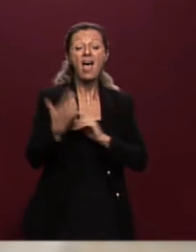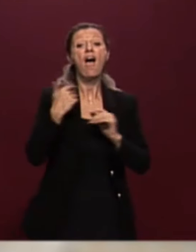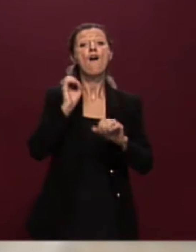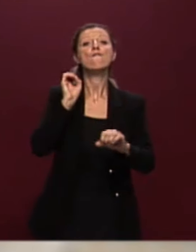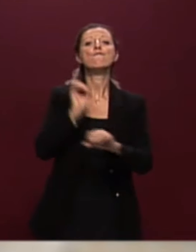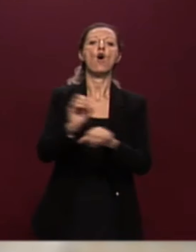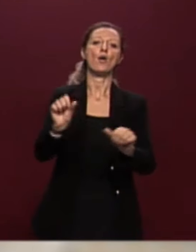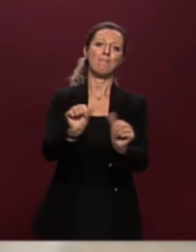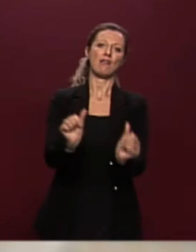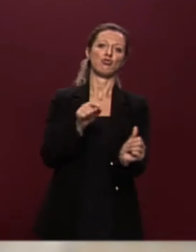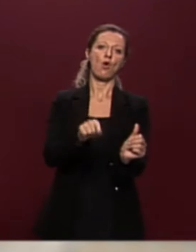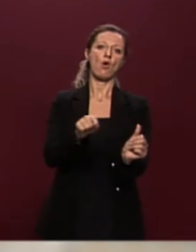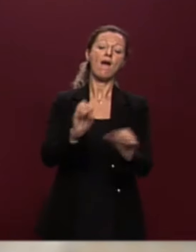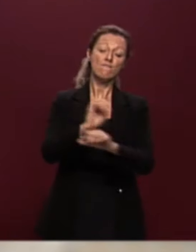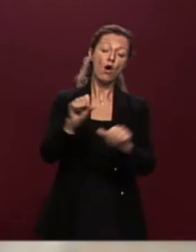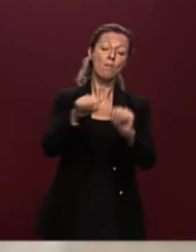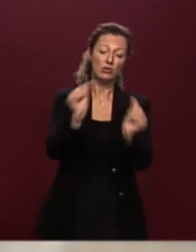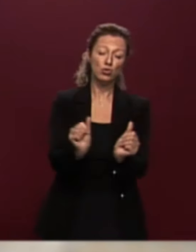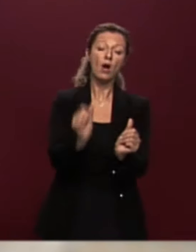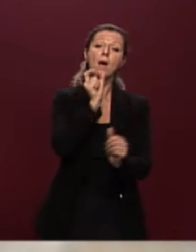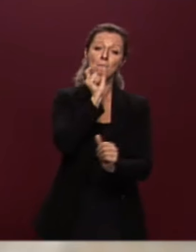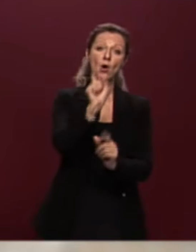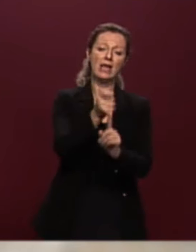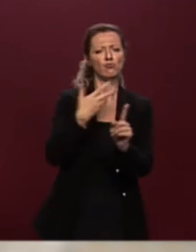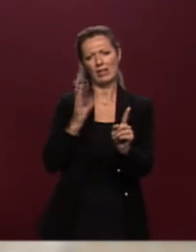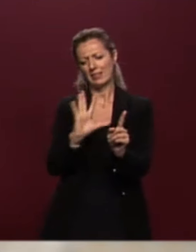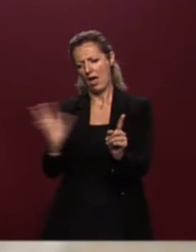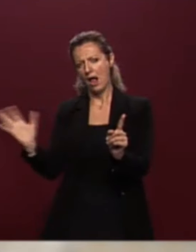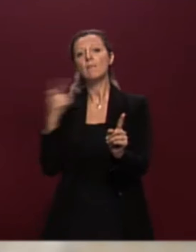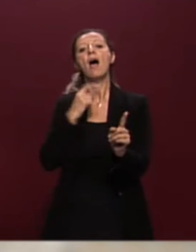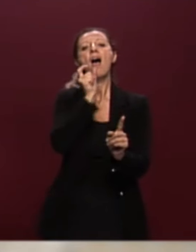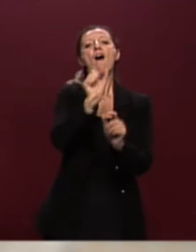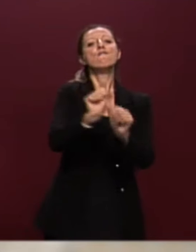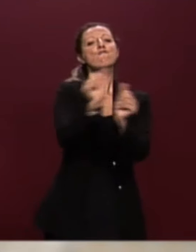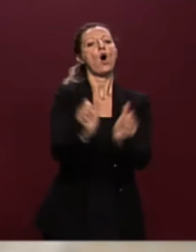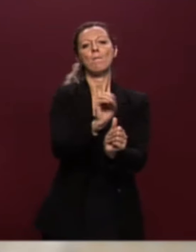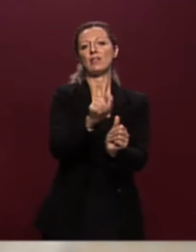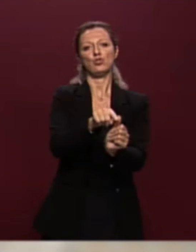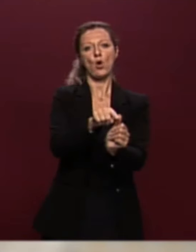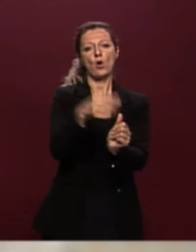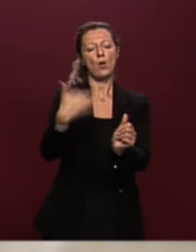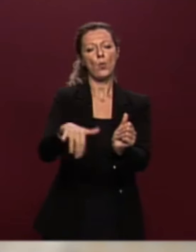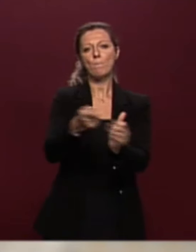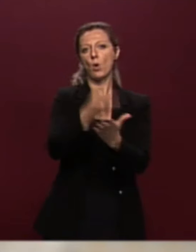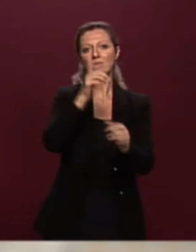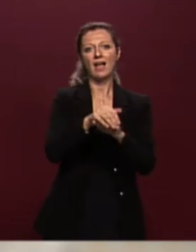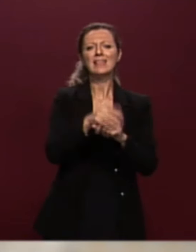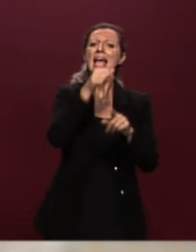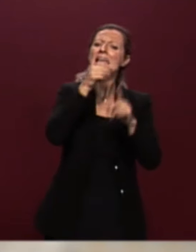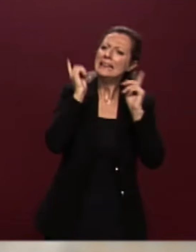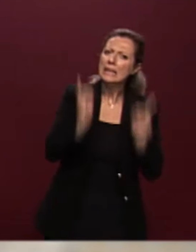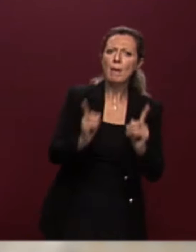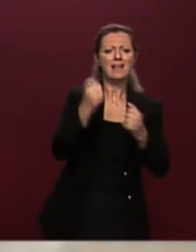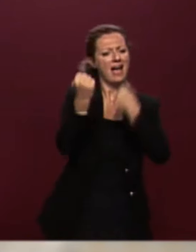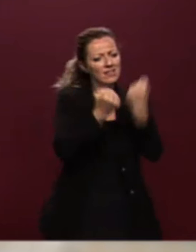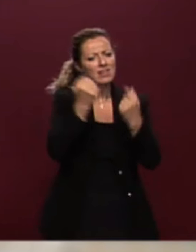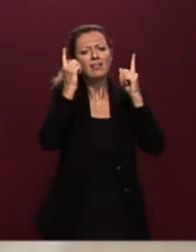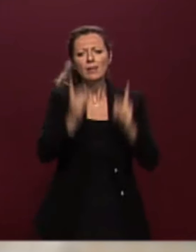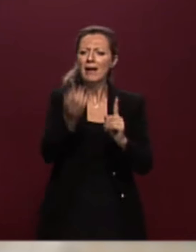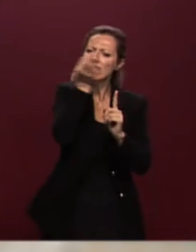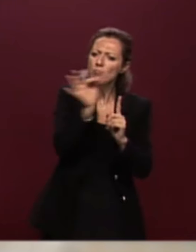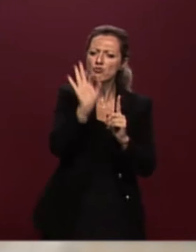è certamente una delle parole chiave che va declinata in base alle attività e alle specializzazioni. C'è